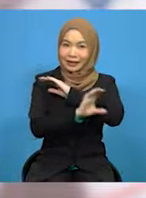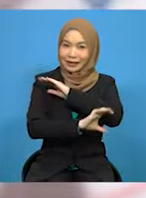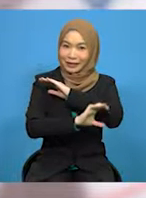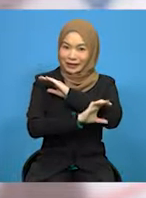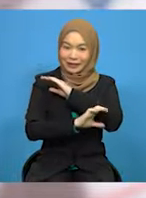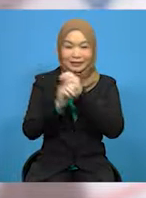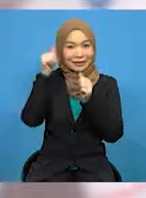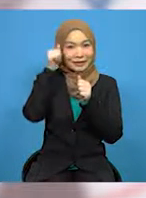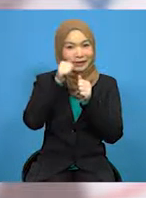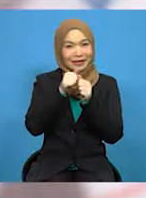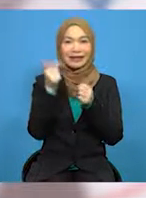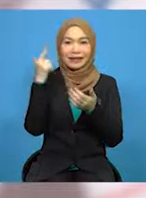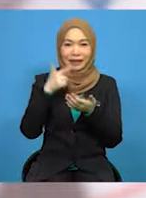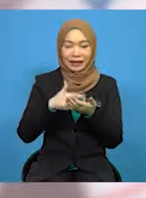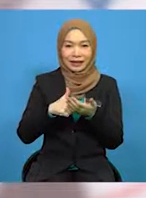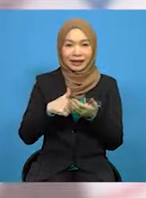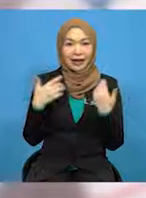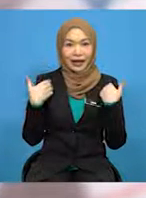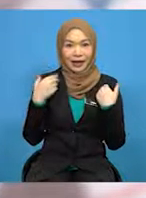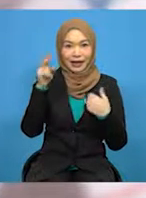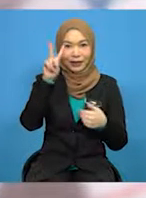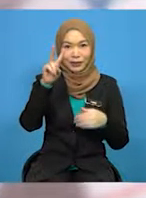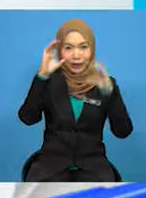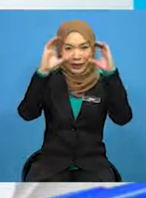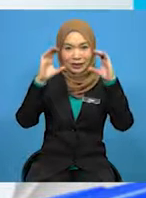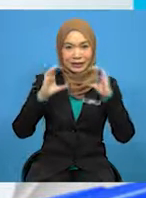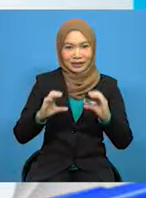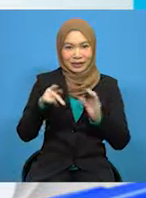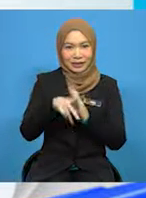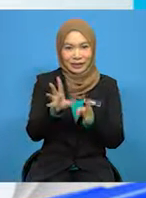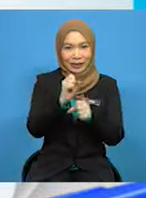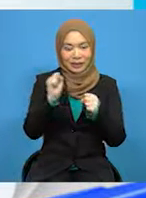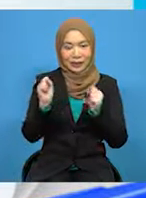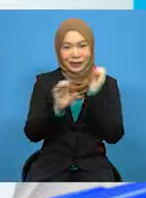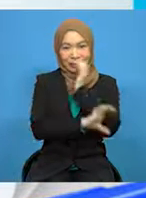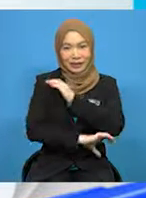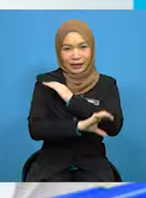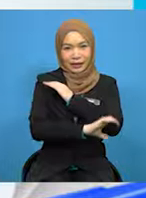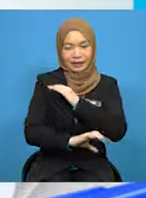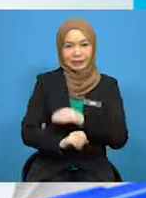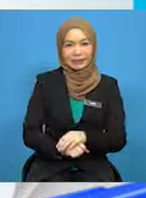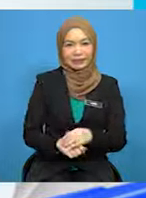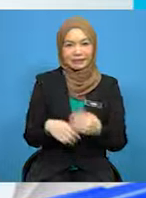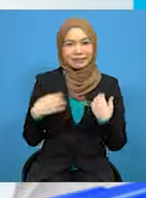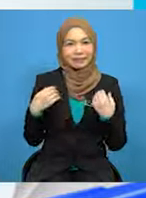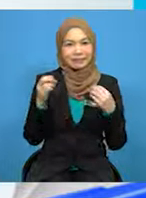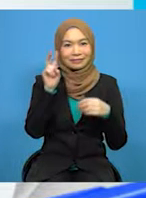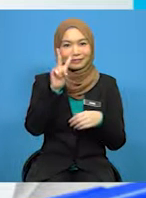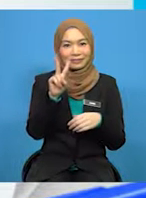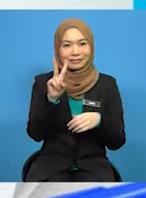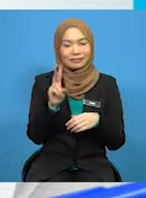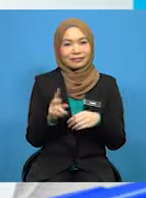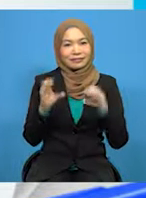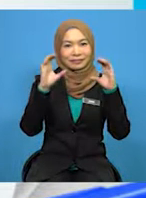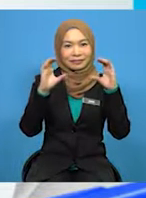ingat lagikah dua kaedah perhitungan pendapatan negara? Ada kaedah perbelanjaan, ada